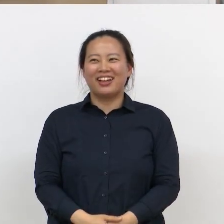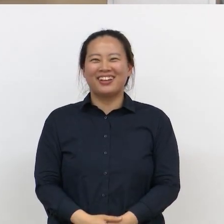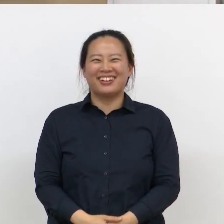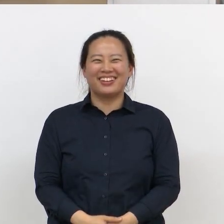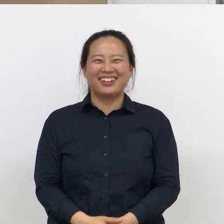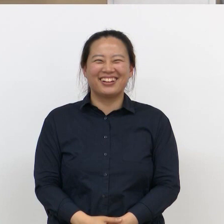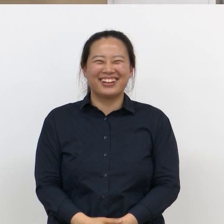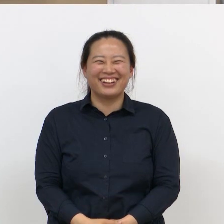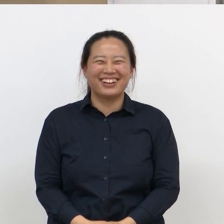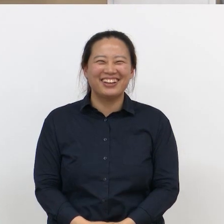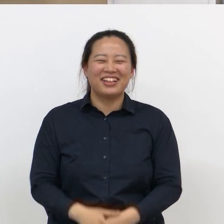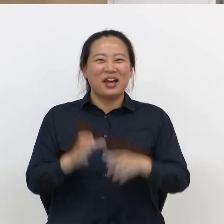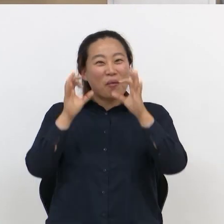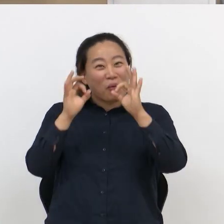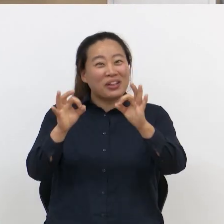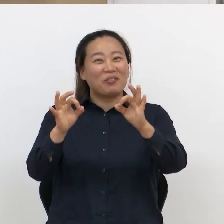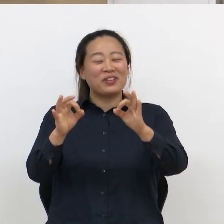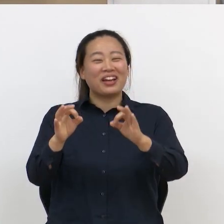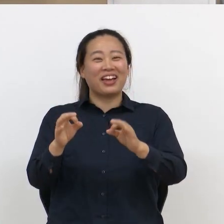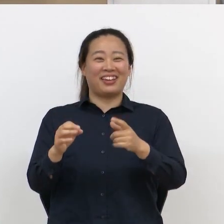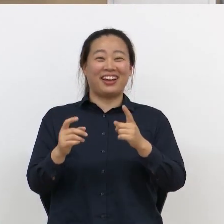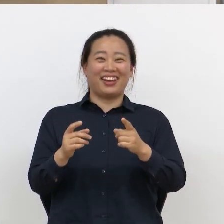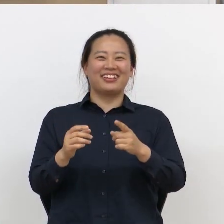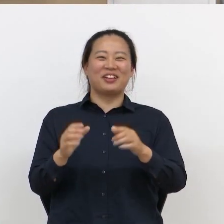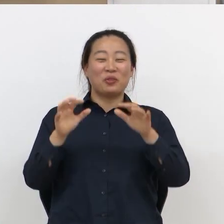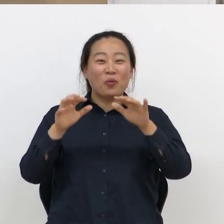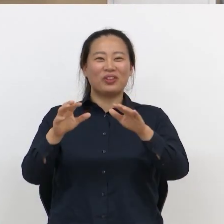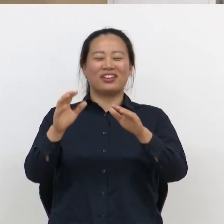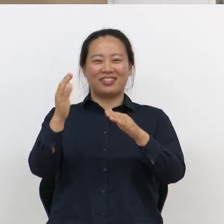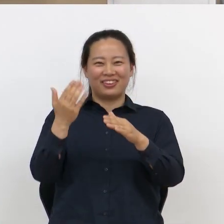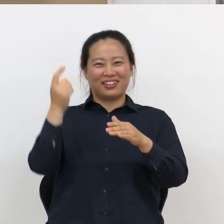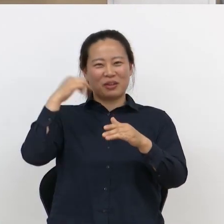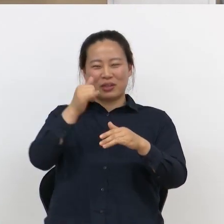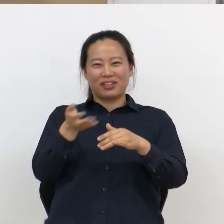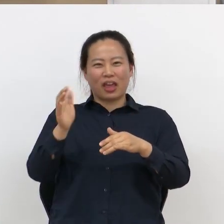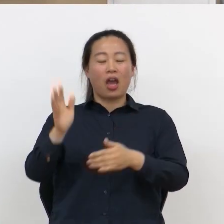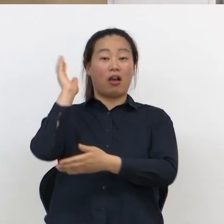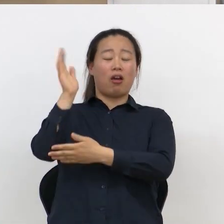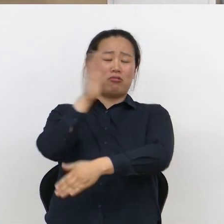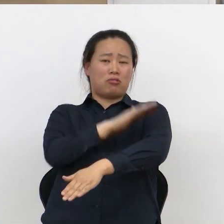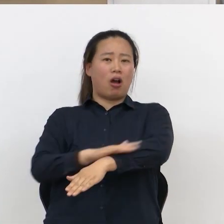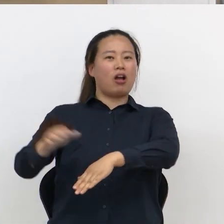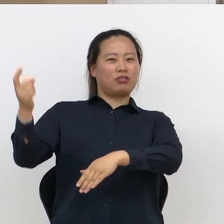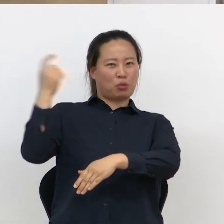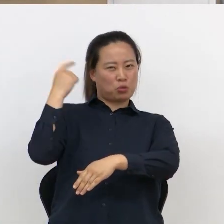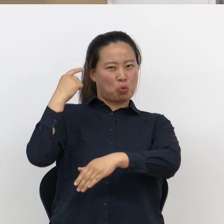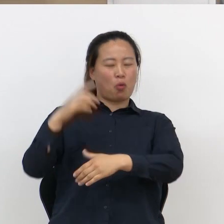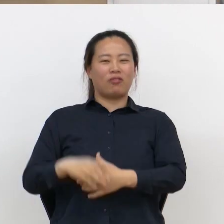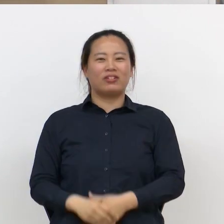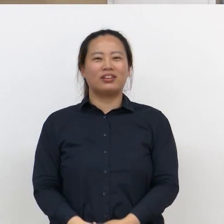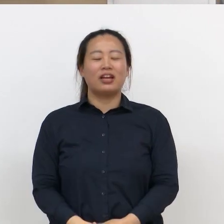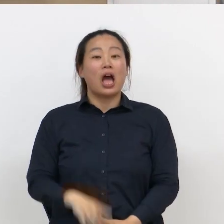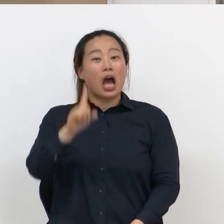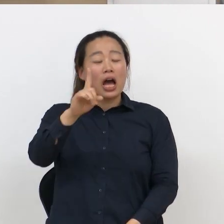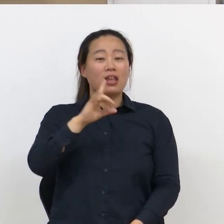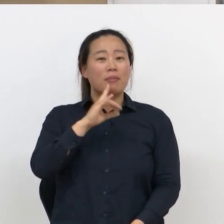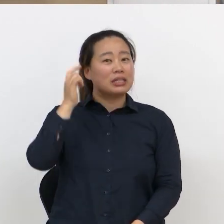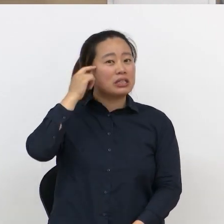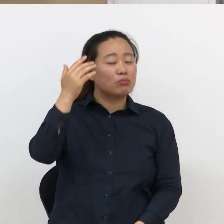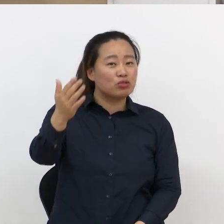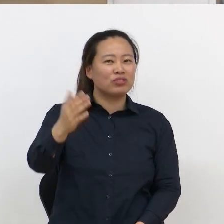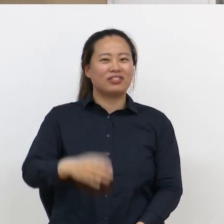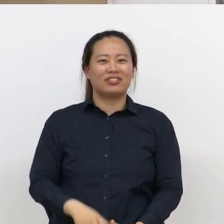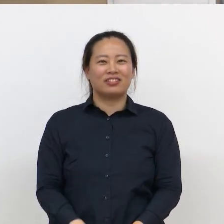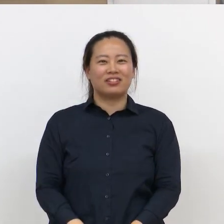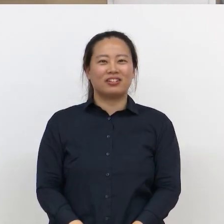느낌이 들기도 하는데요. 어쨌든 강의 재미있게 잘 들었습니다. 네. 질문 선생님 앞에 보시면 하나만 올라왔는데요.